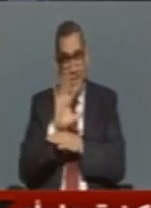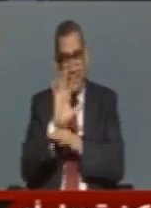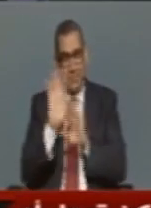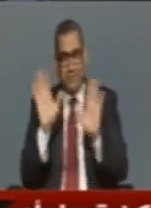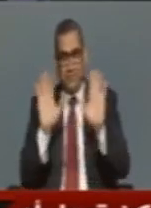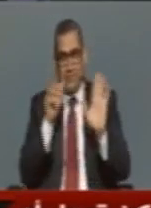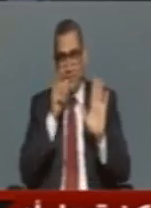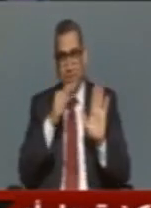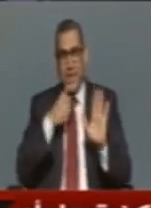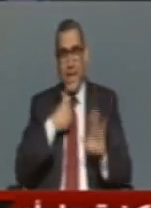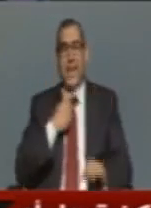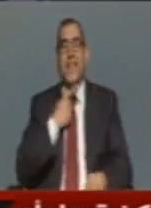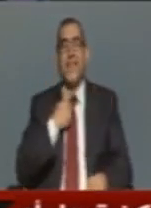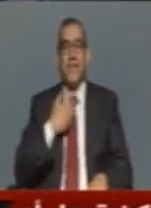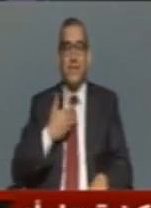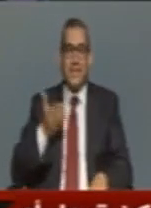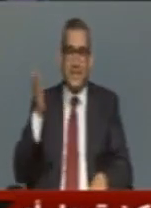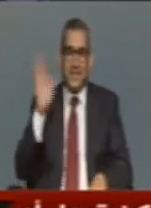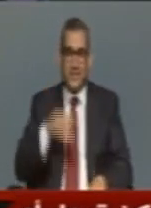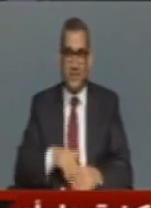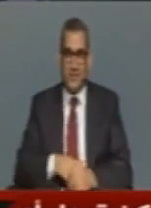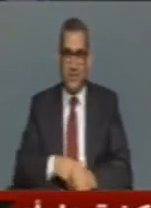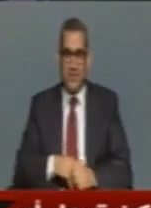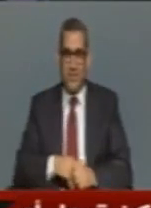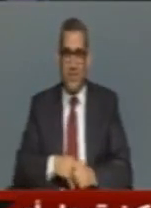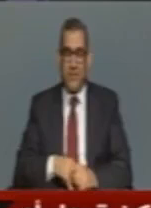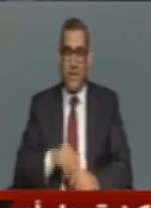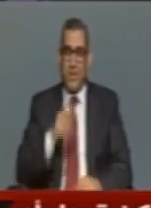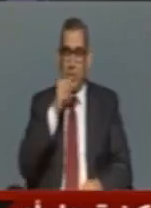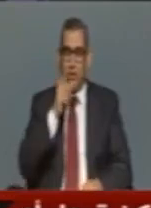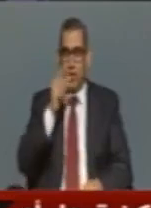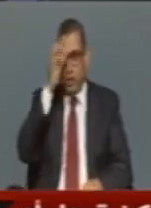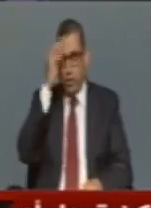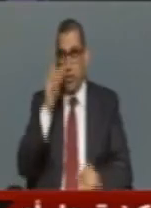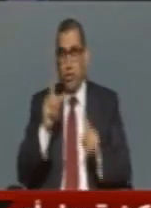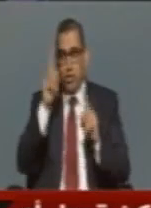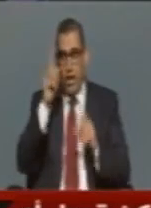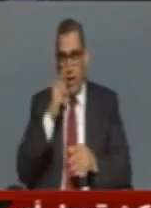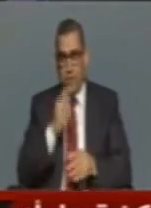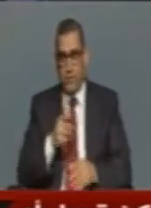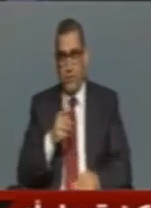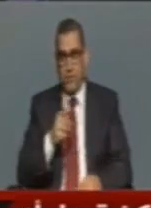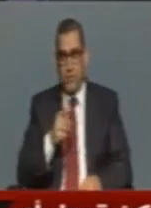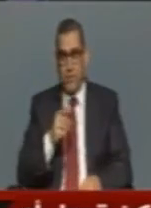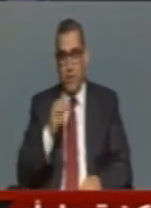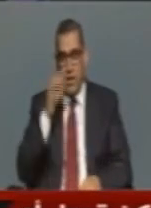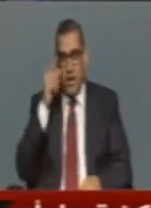نفسي طيب احنا نقول ان شاء الله اذا كانت الاراضي